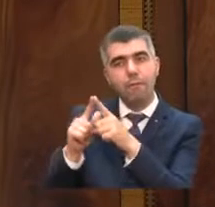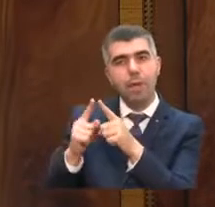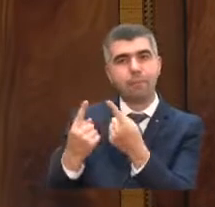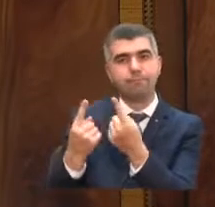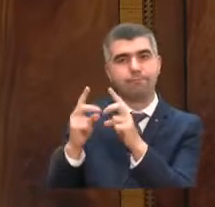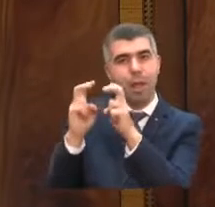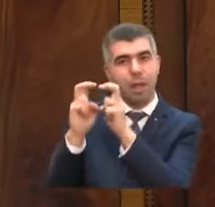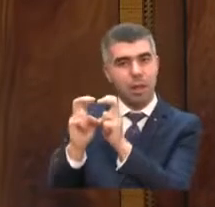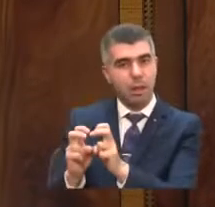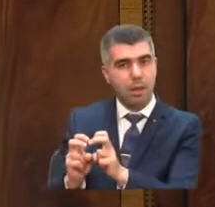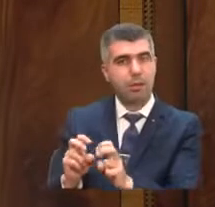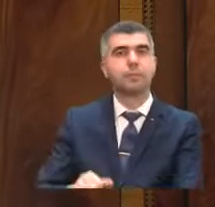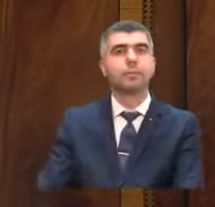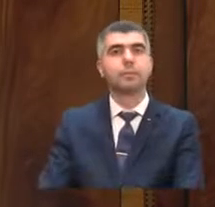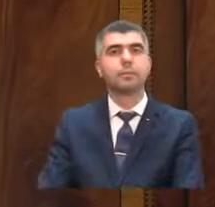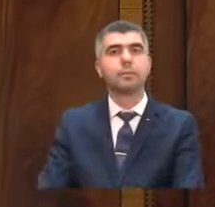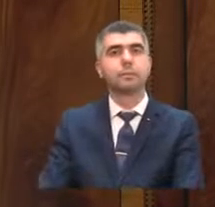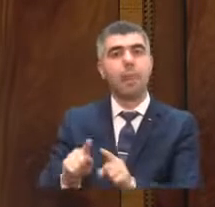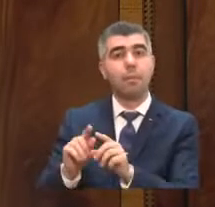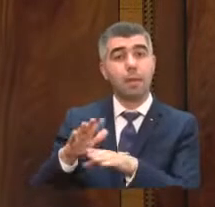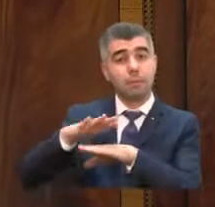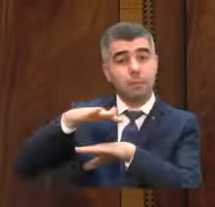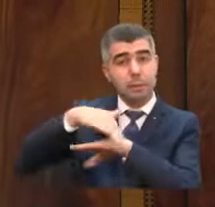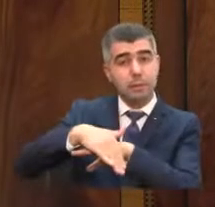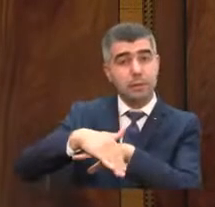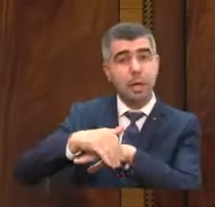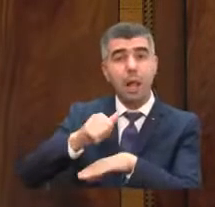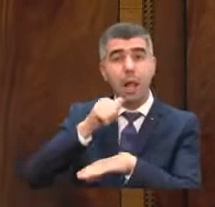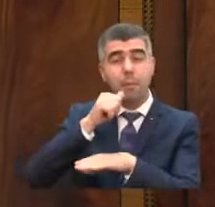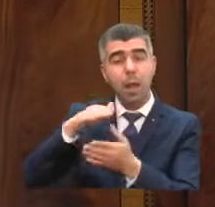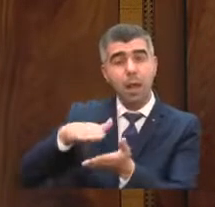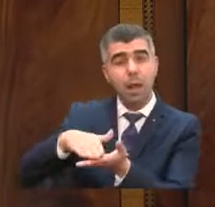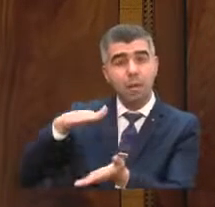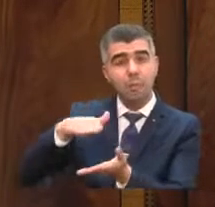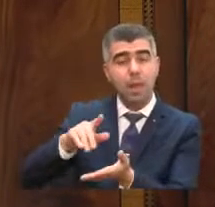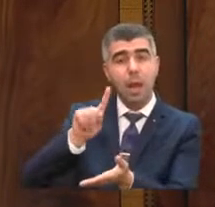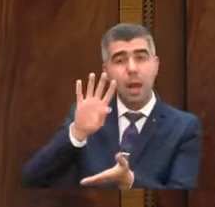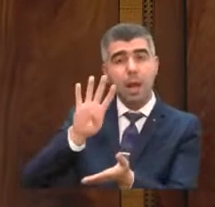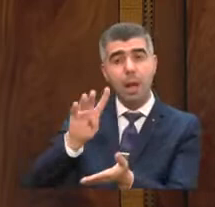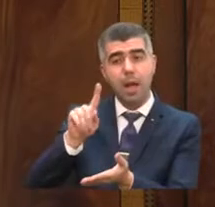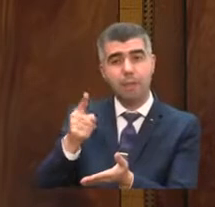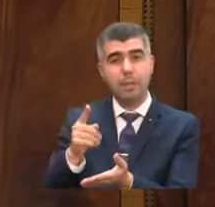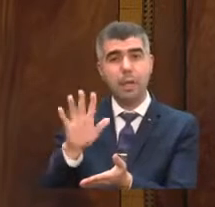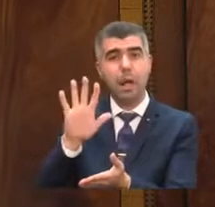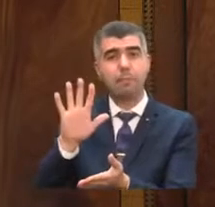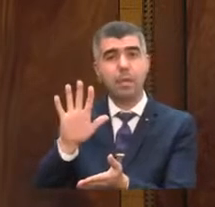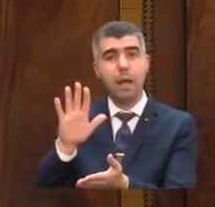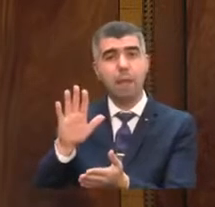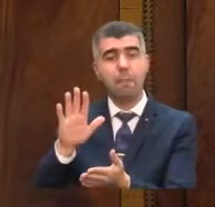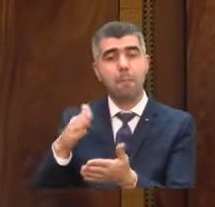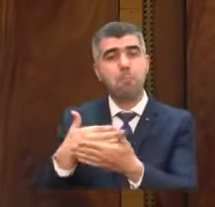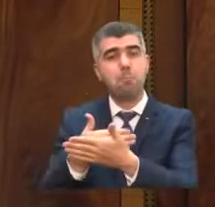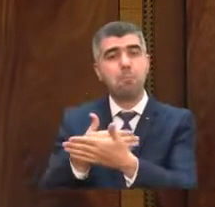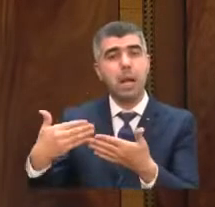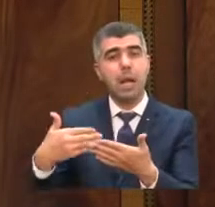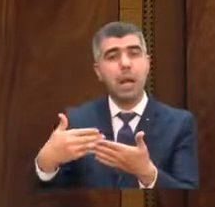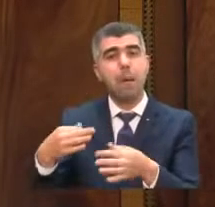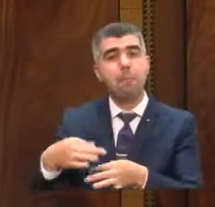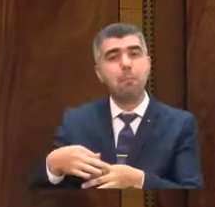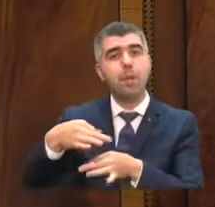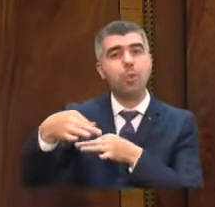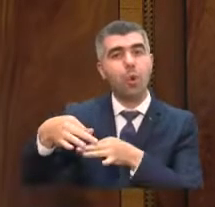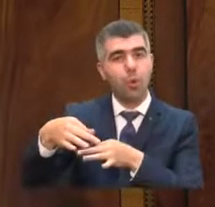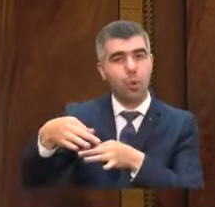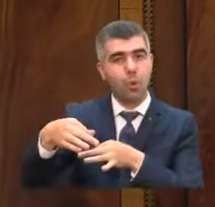للواردات المائيه اللي هي اساسيه بالنسبه للسدود، الحجم الاجمالي بلغ 4.3 مليار ديال الامطار المكعبه، مما يشكل عجزا يقدر